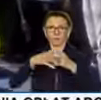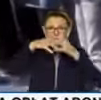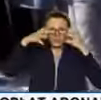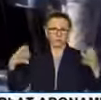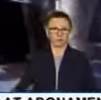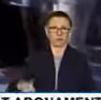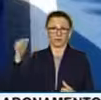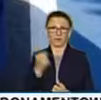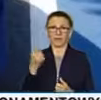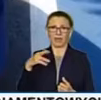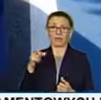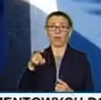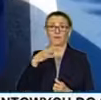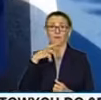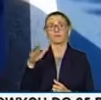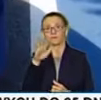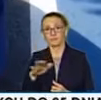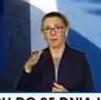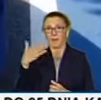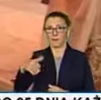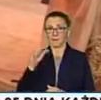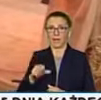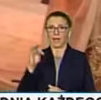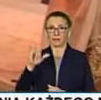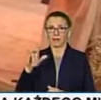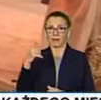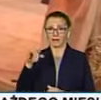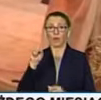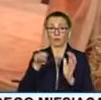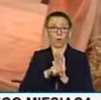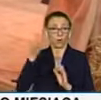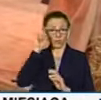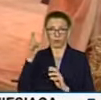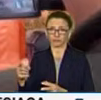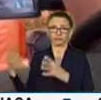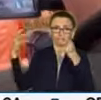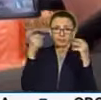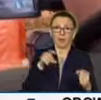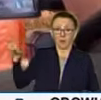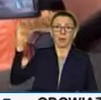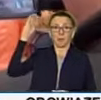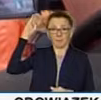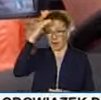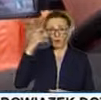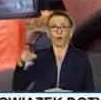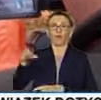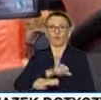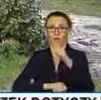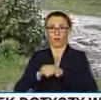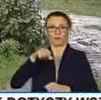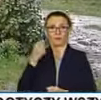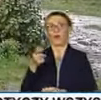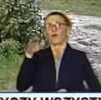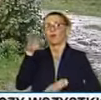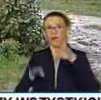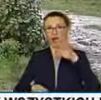giganta. Damian nazwał ją czule Matylda. Do Niemiec większe dynie przywieźli tylko Belg i Włoch. Ważenie i wszystko